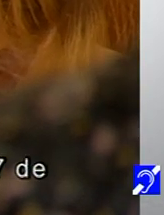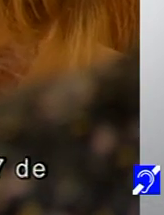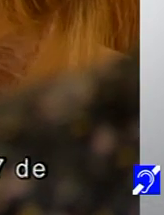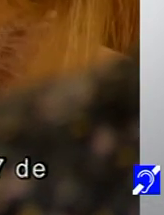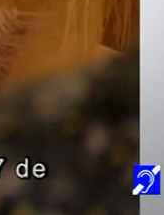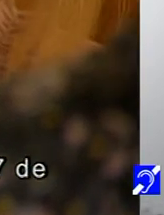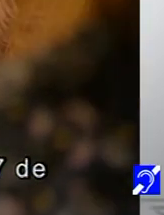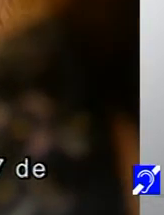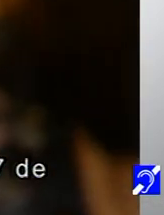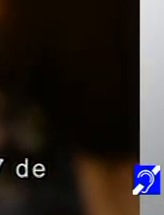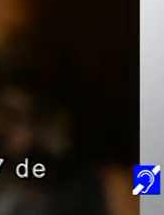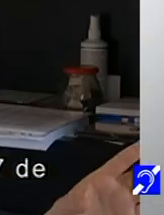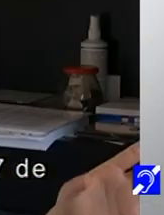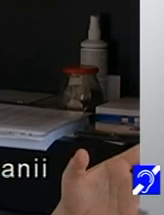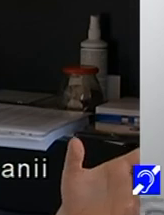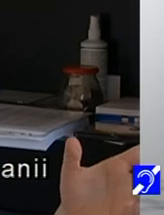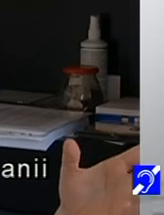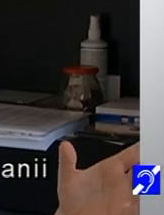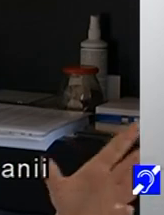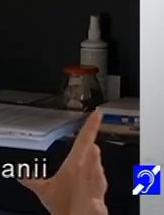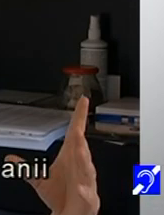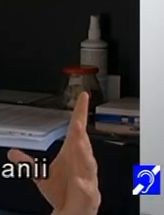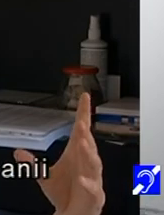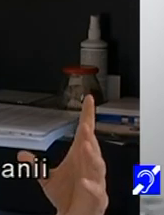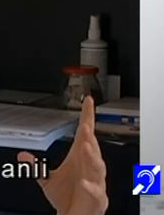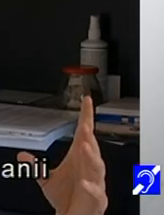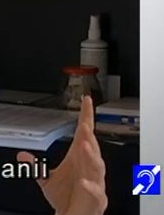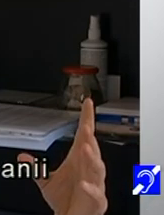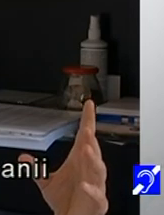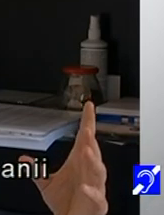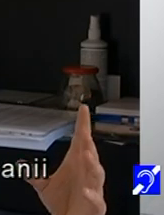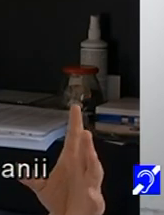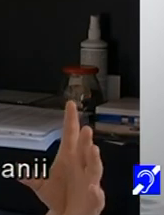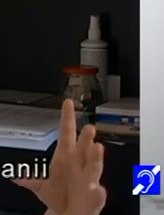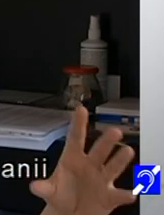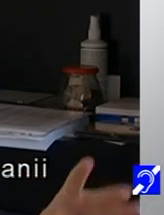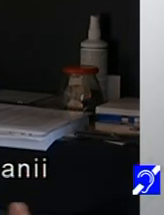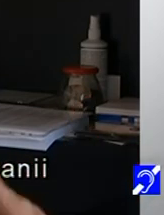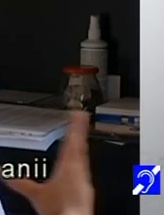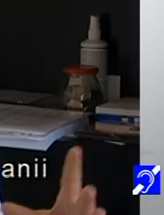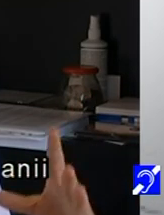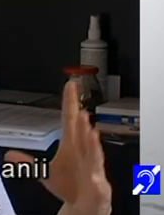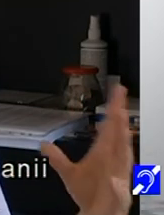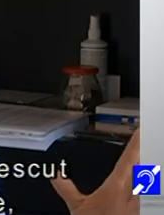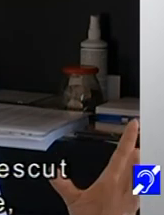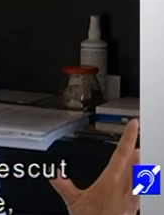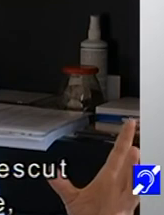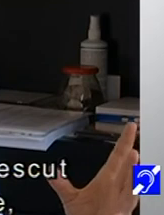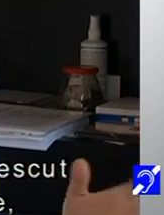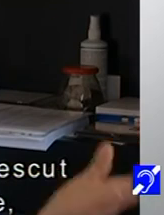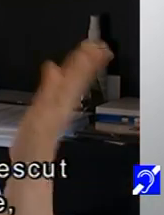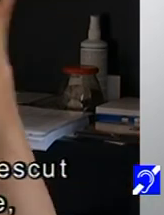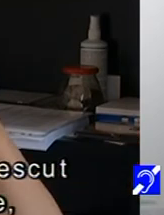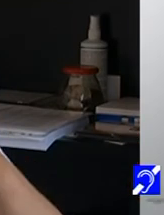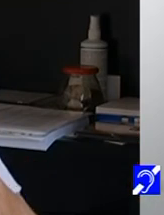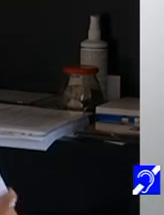Studierende. Also ich würde sagen, es war die Interesse vor in 2006, 2007 sehr groß. Da hatten wir mehrere